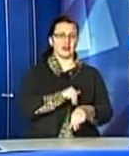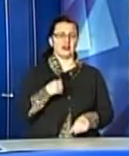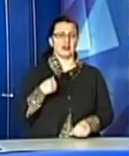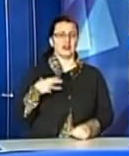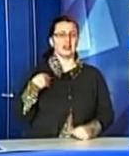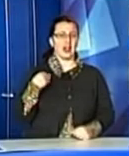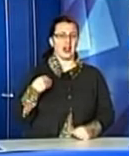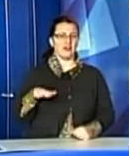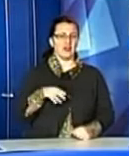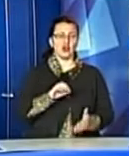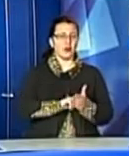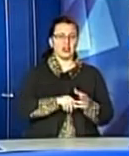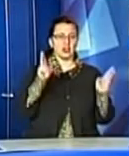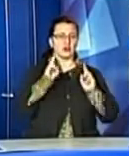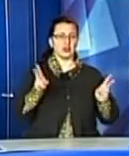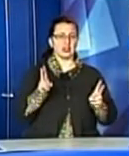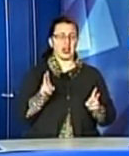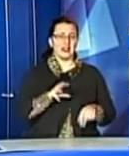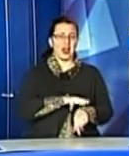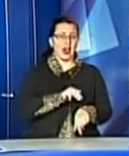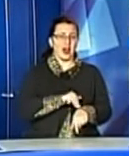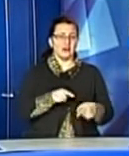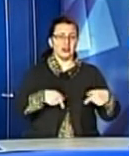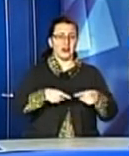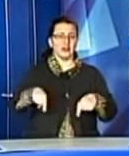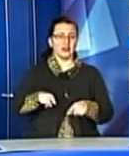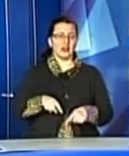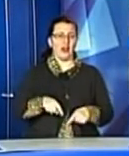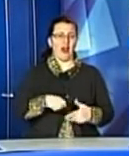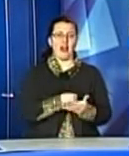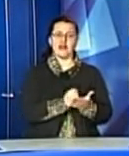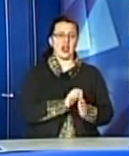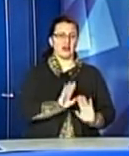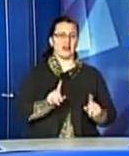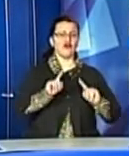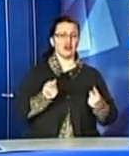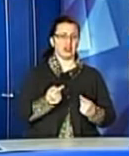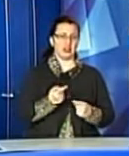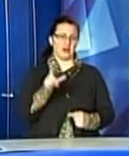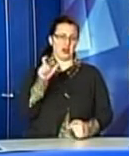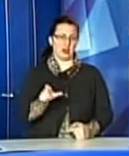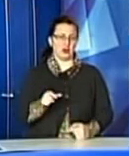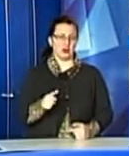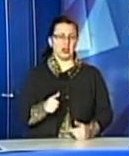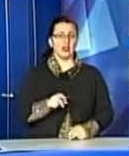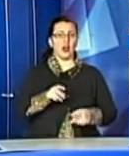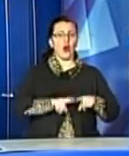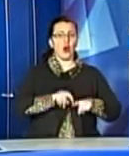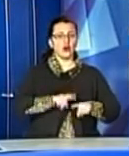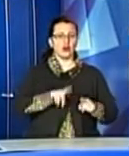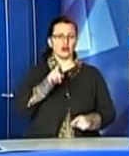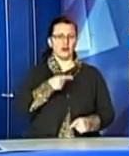Яка причина злочину, не знають, а жодна правоохоронна структура не підтверджує факту затримання львів'янина. Близькі Петра вже